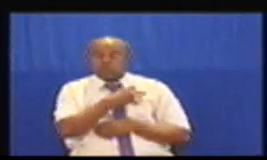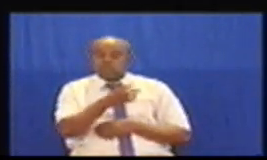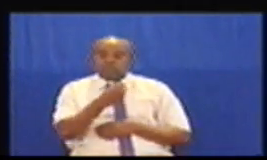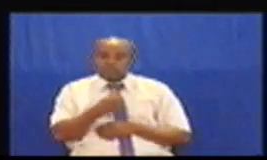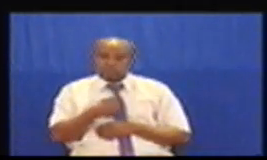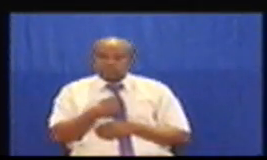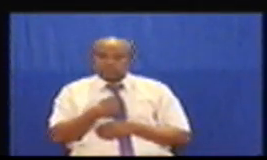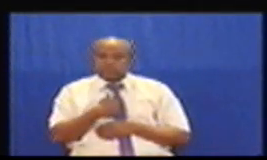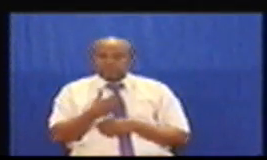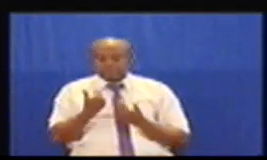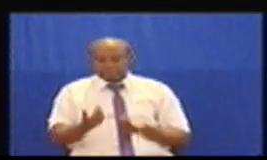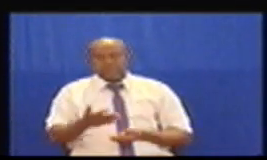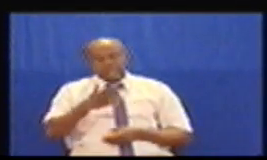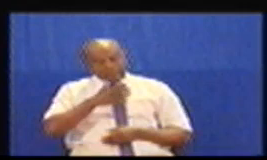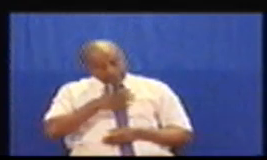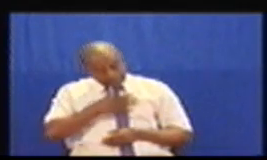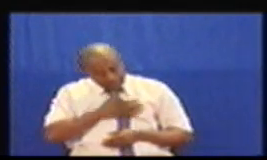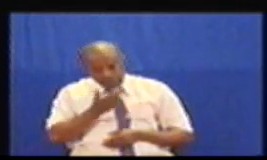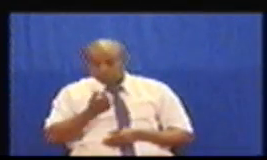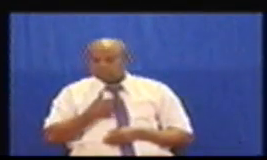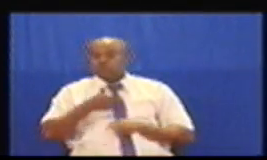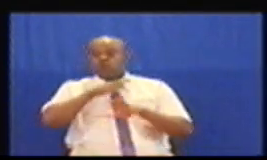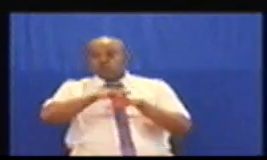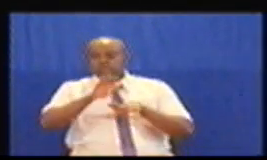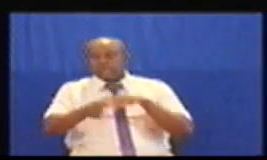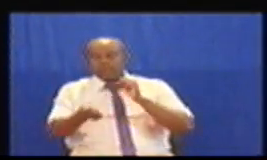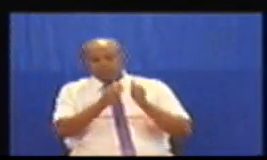ningependa kusema yafuatayo.